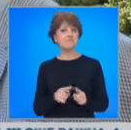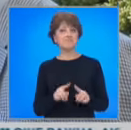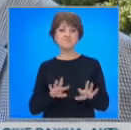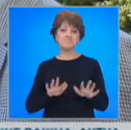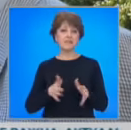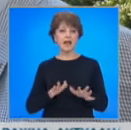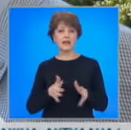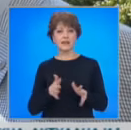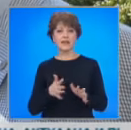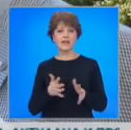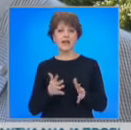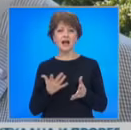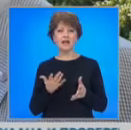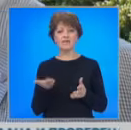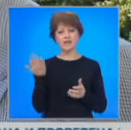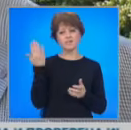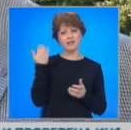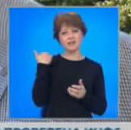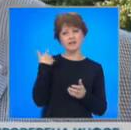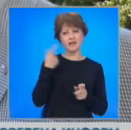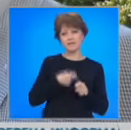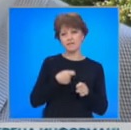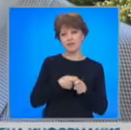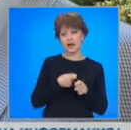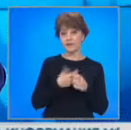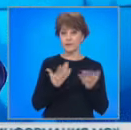някаква задкулисна работа върши.